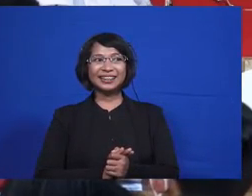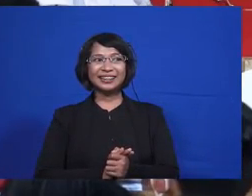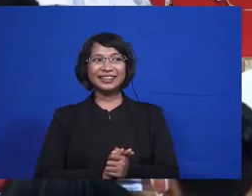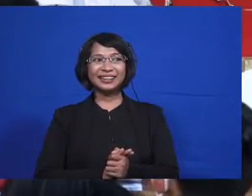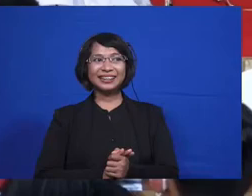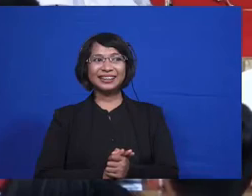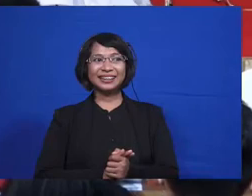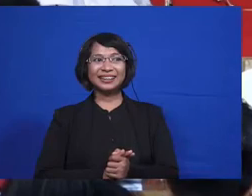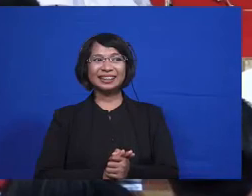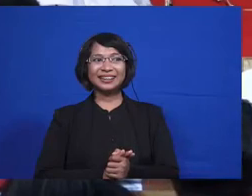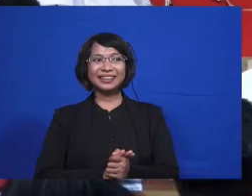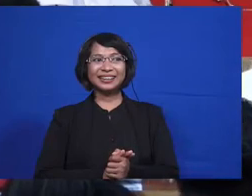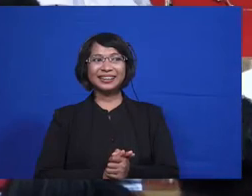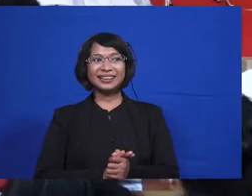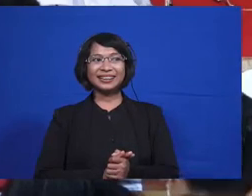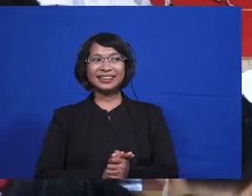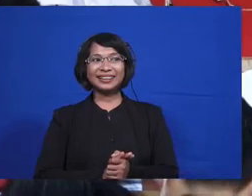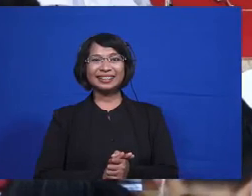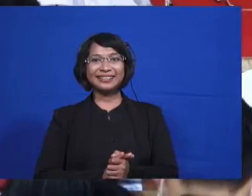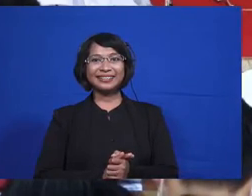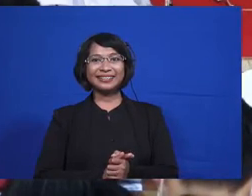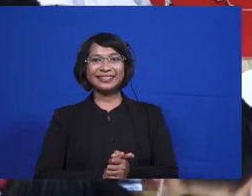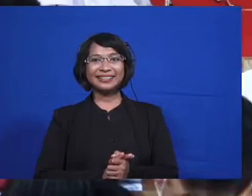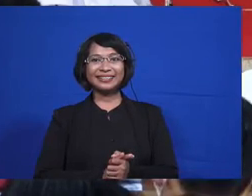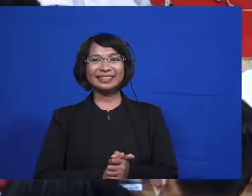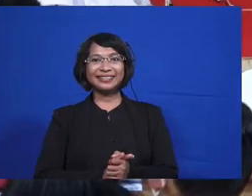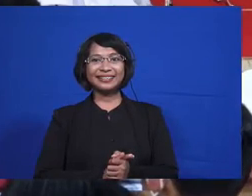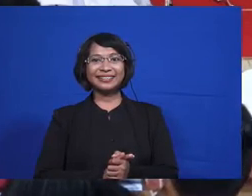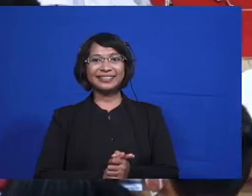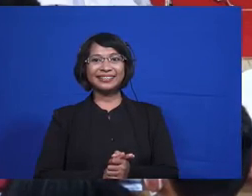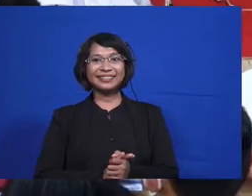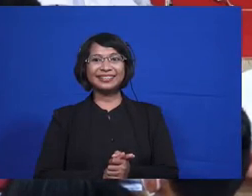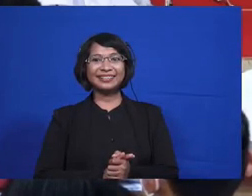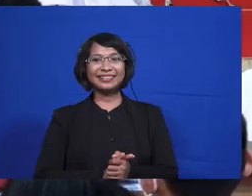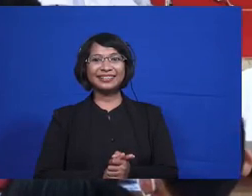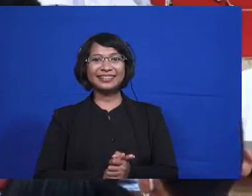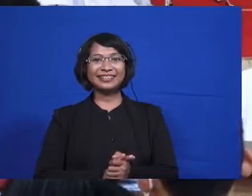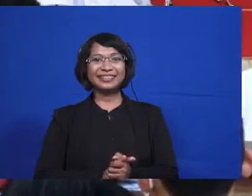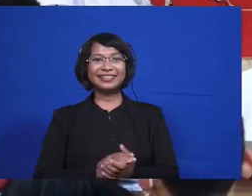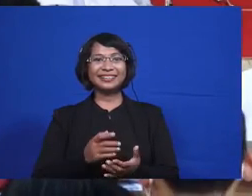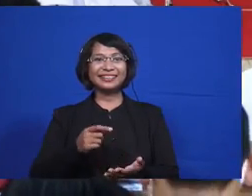rektornya. Namun nanti dia akan pulang juga. Sekarang kita